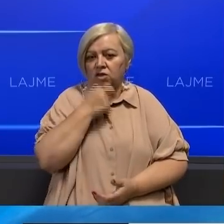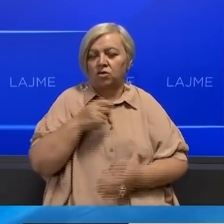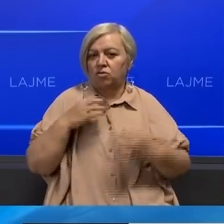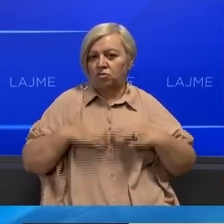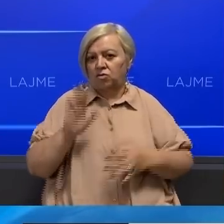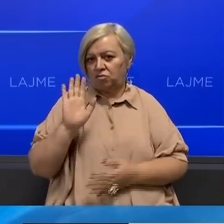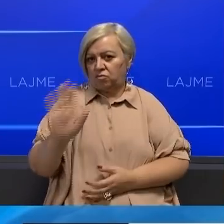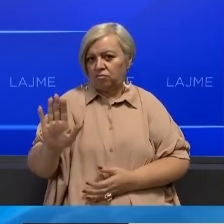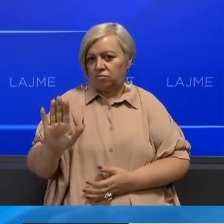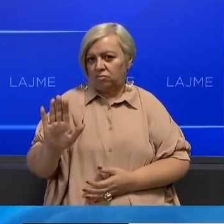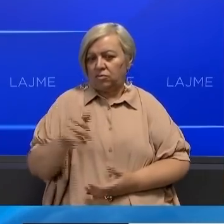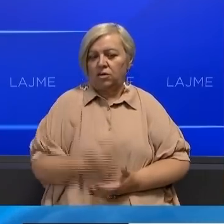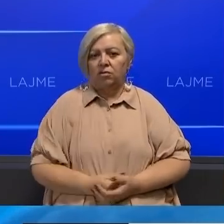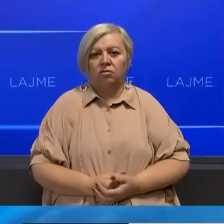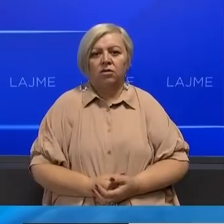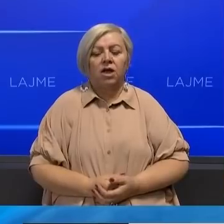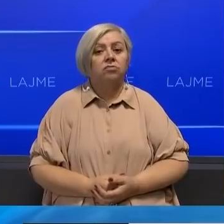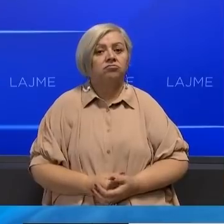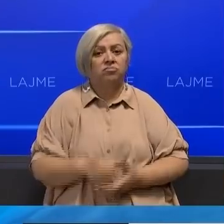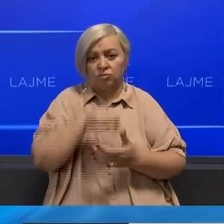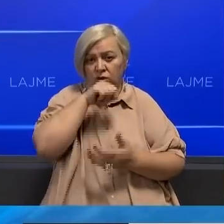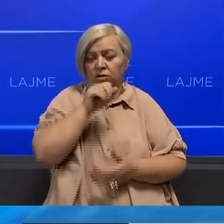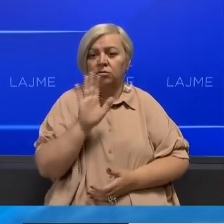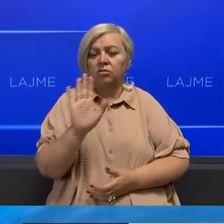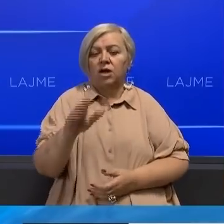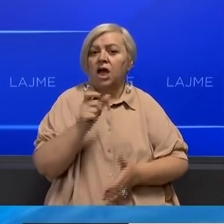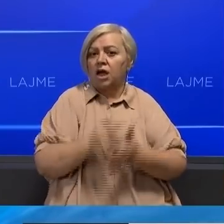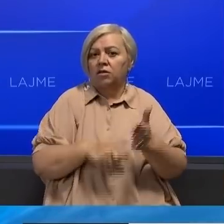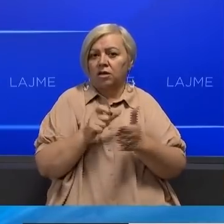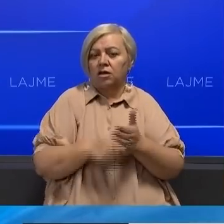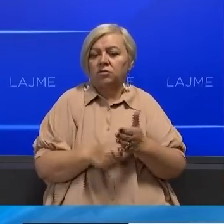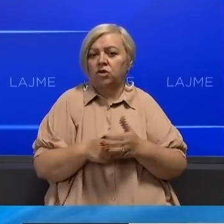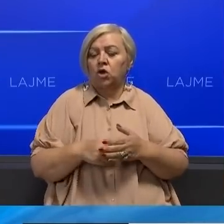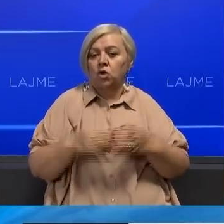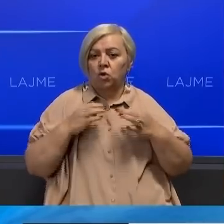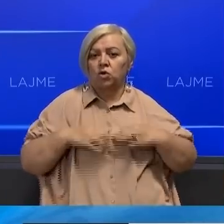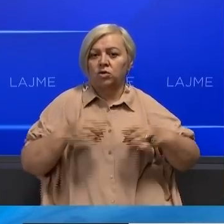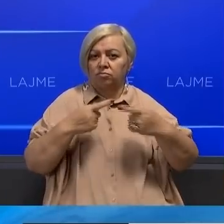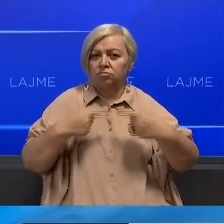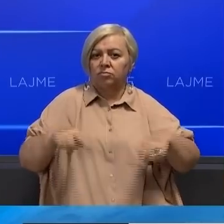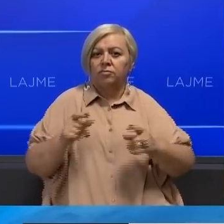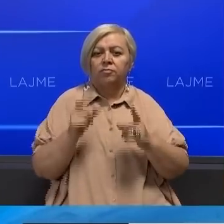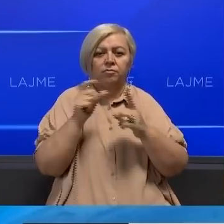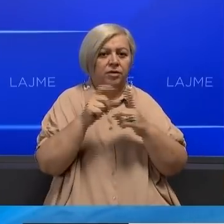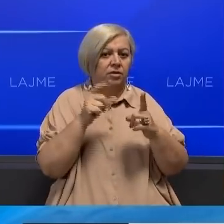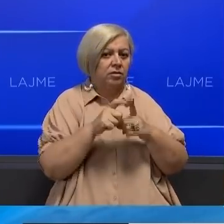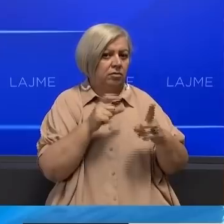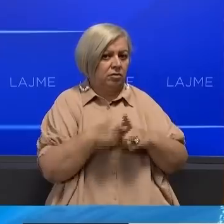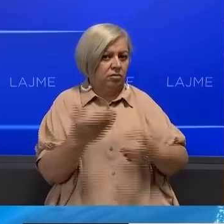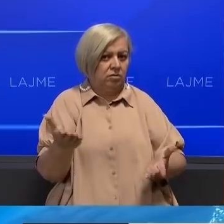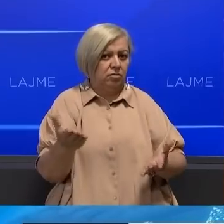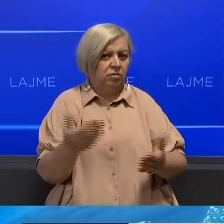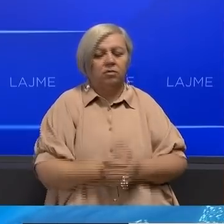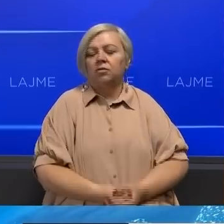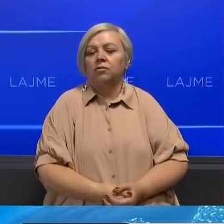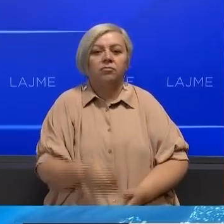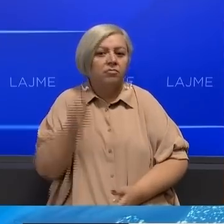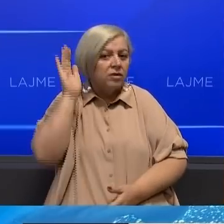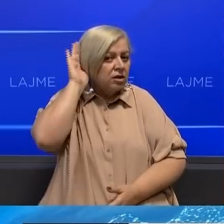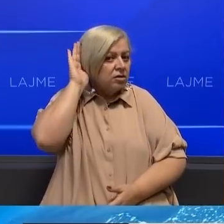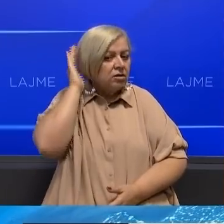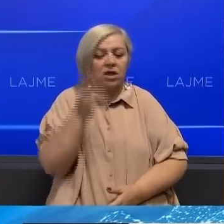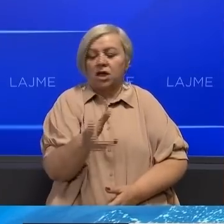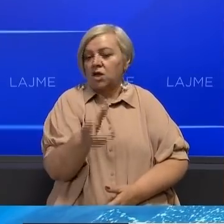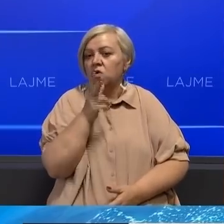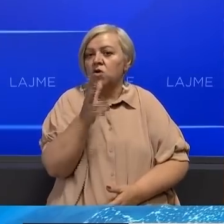juve dhe akterve që janë antarët kryesis, partiz, demokratike të Kosovës. Ministri që ka